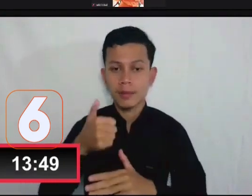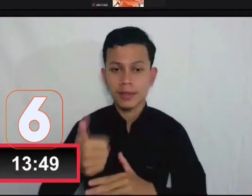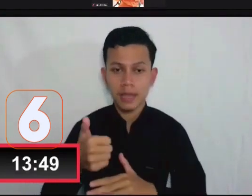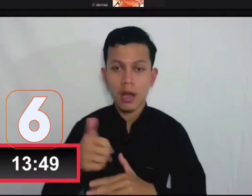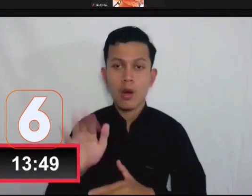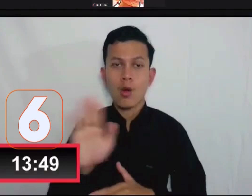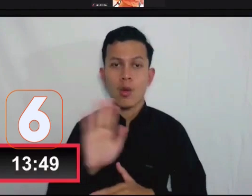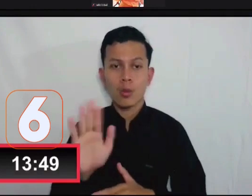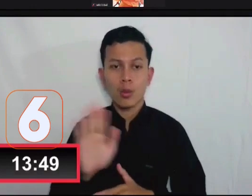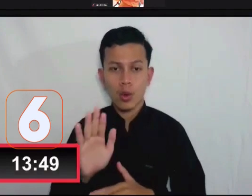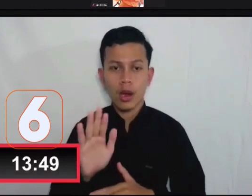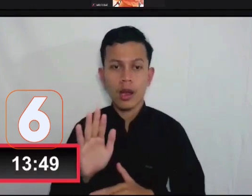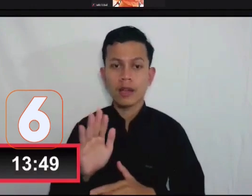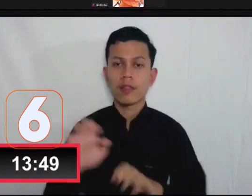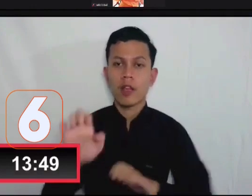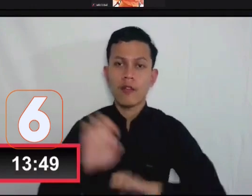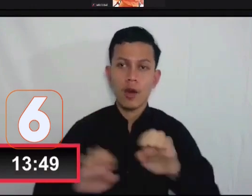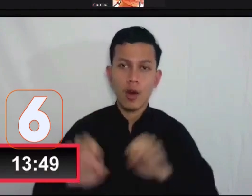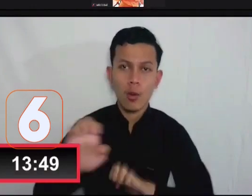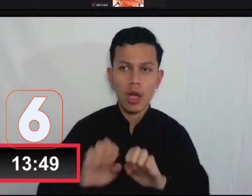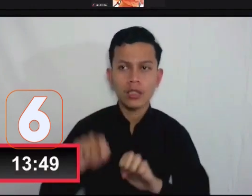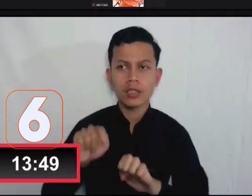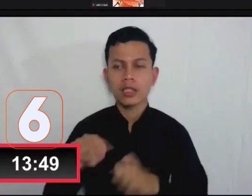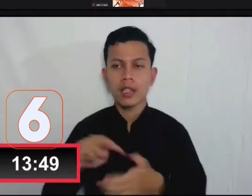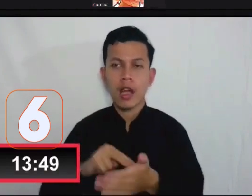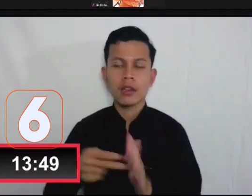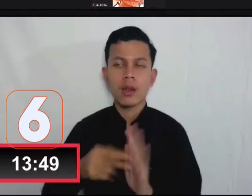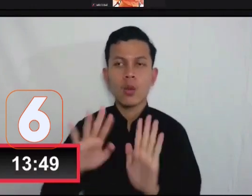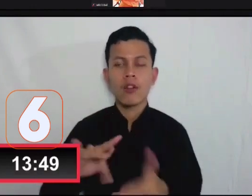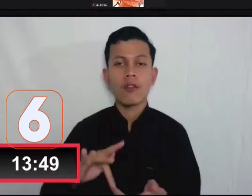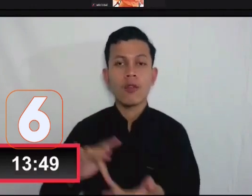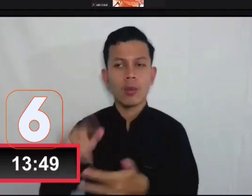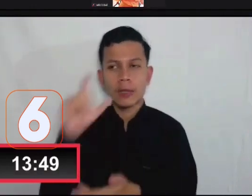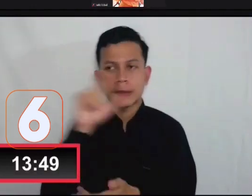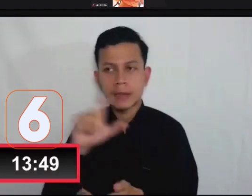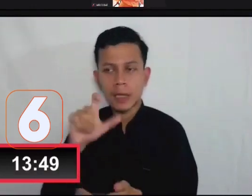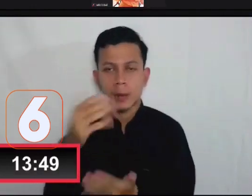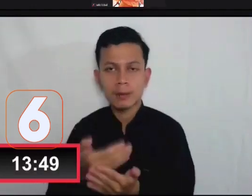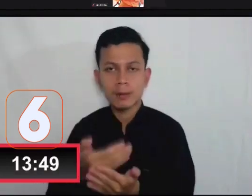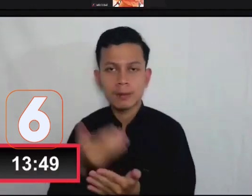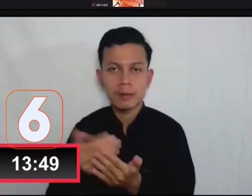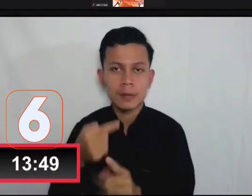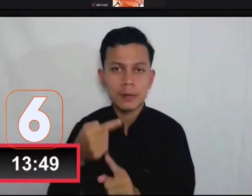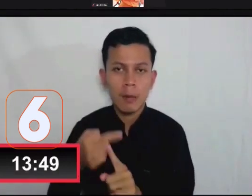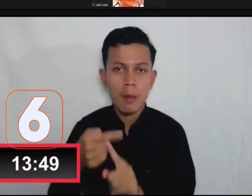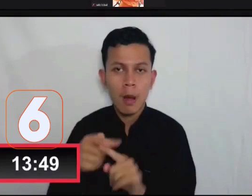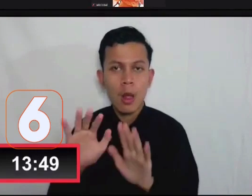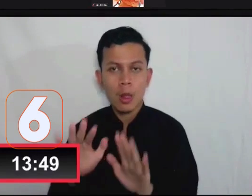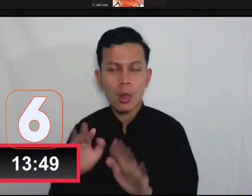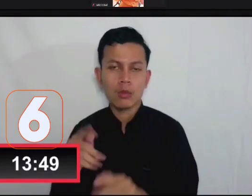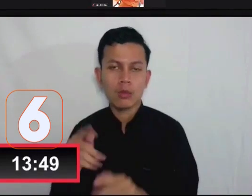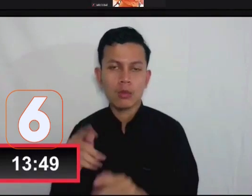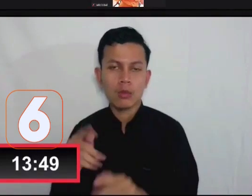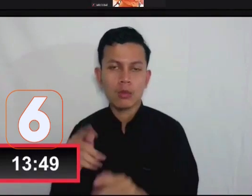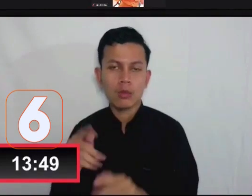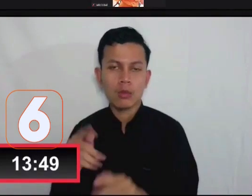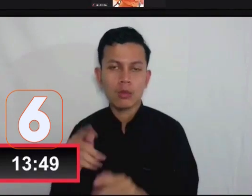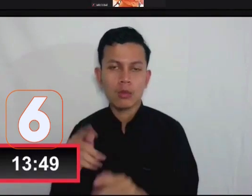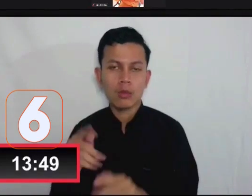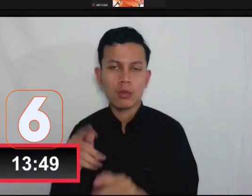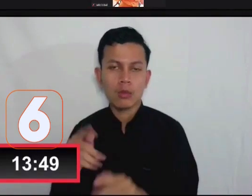evaluasi dimaksud sebagai formalitas untuk mencari kecepatan sebagaimana yang selama ini kerap dikeluhkan oleh sebagian masyarakat